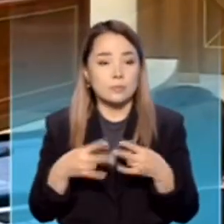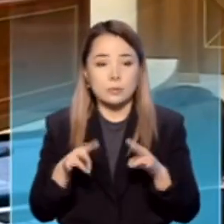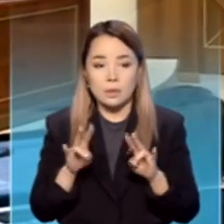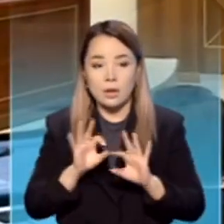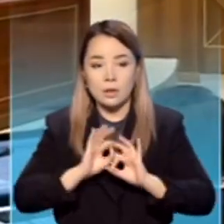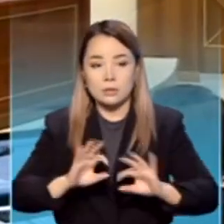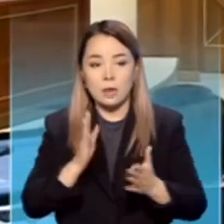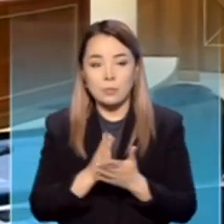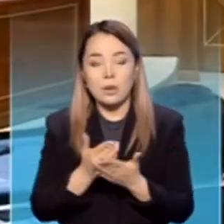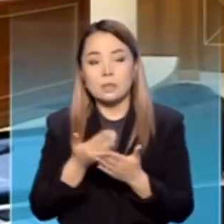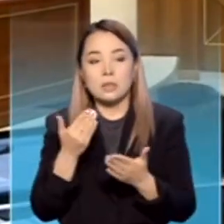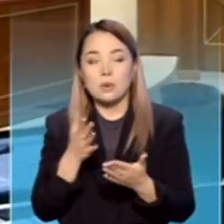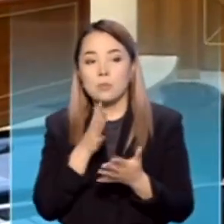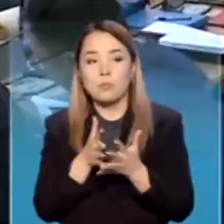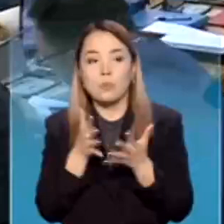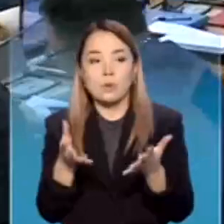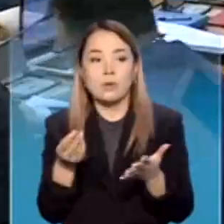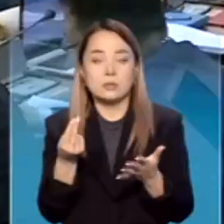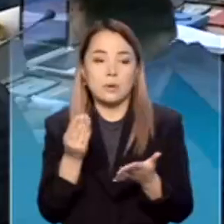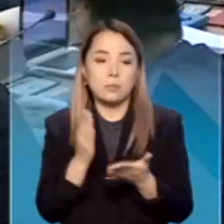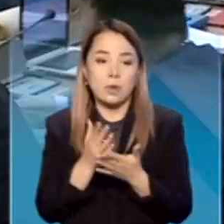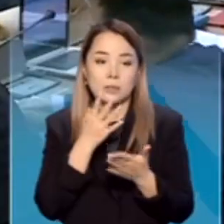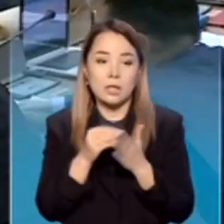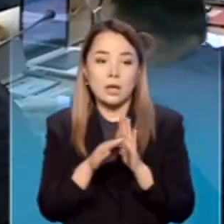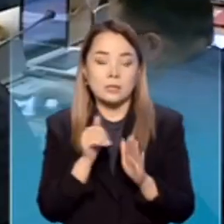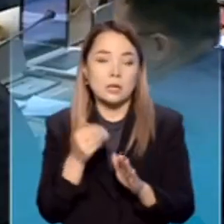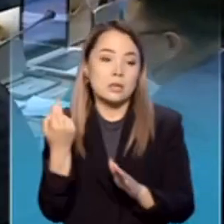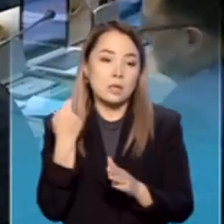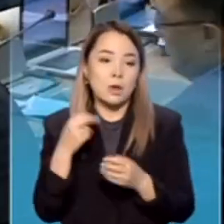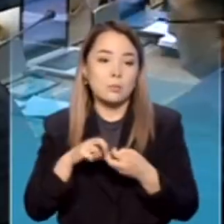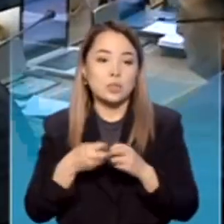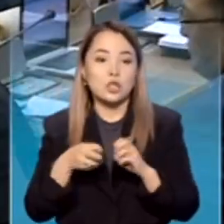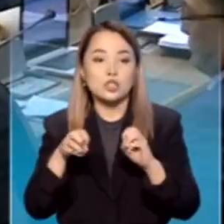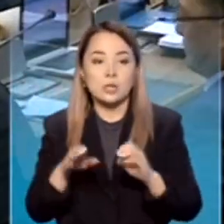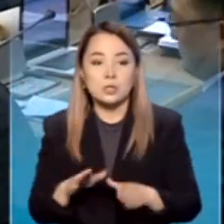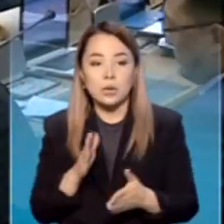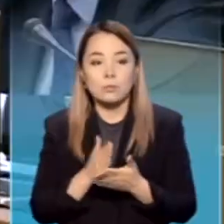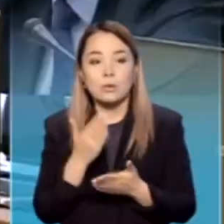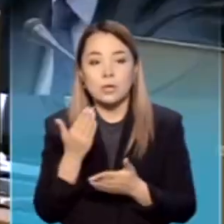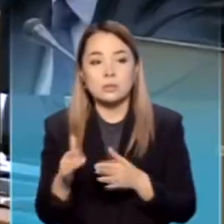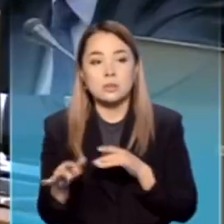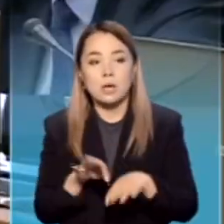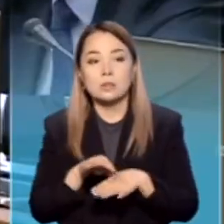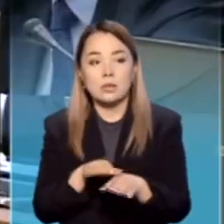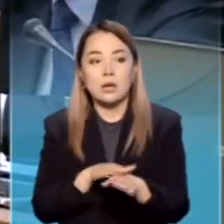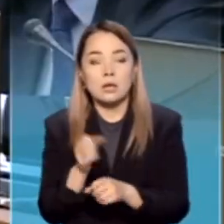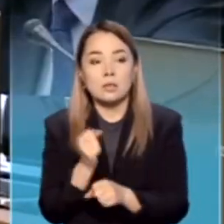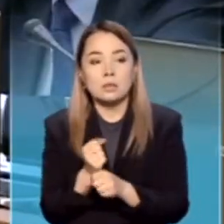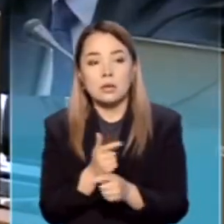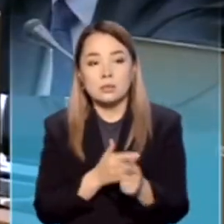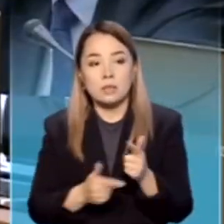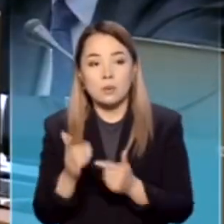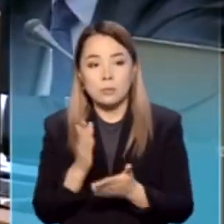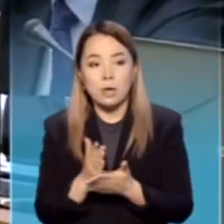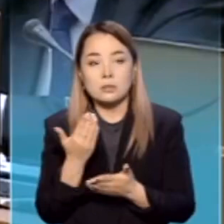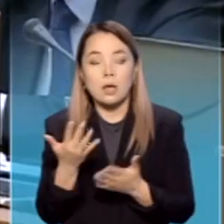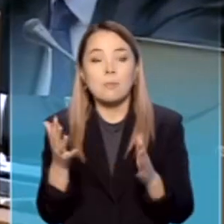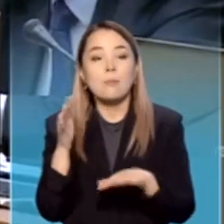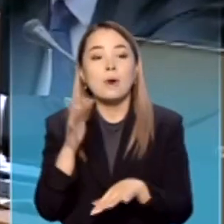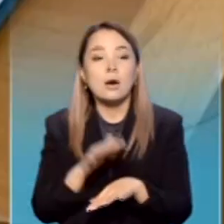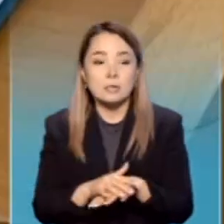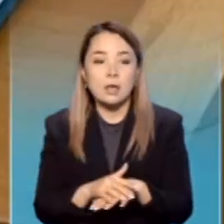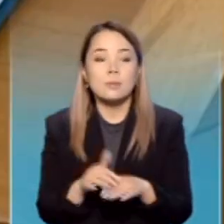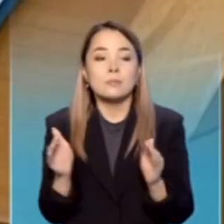Сондай ақшамадан тыс несие алып, қарызға батқандардың мәселесін шешу үшін бірқатар шара қабылданып жатыр екен. Енді банктер